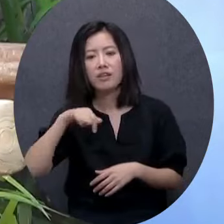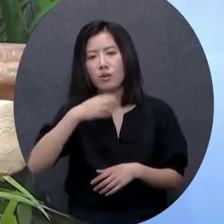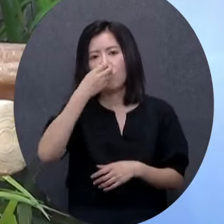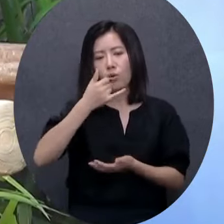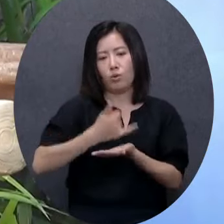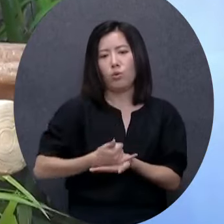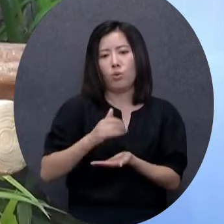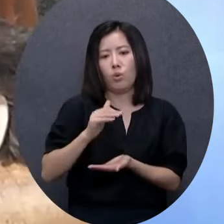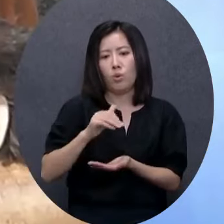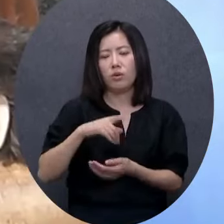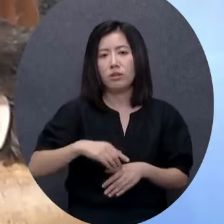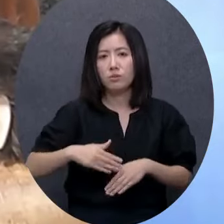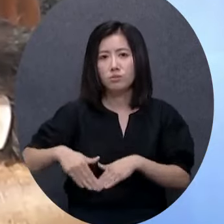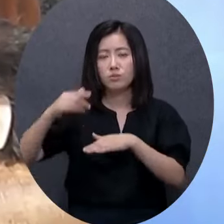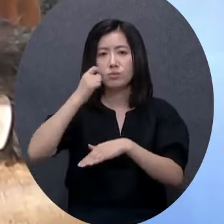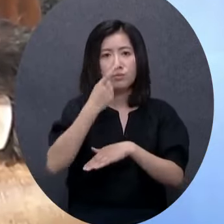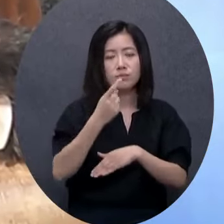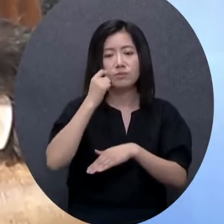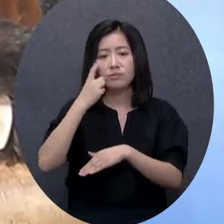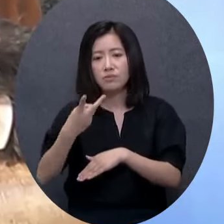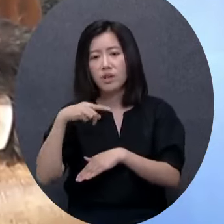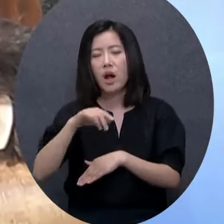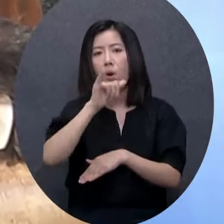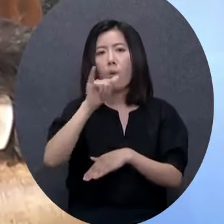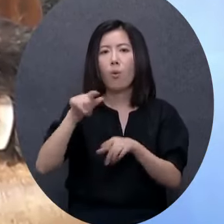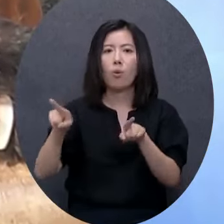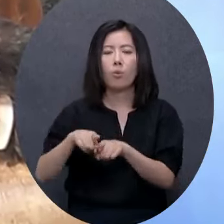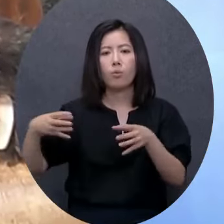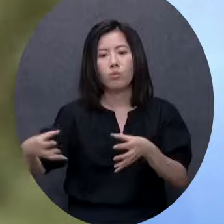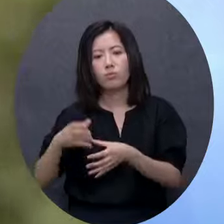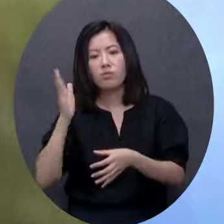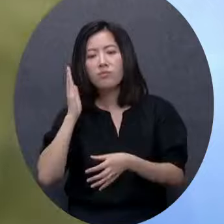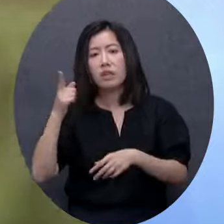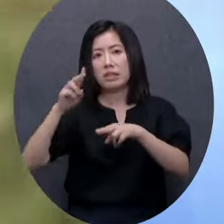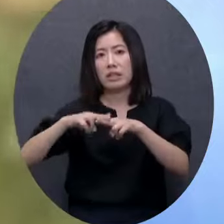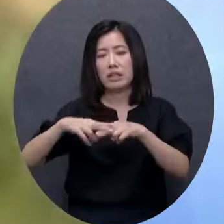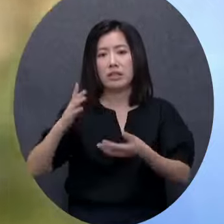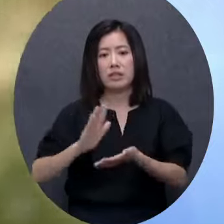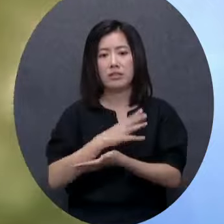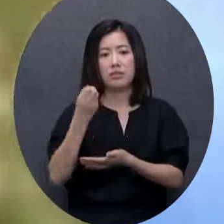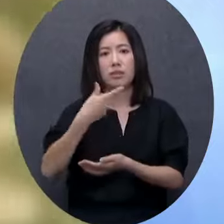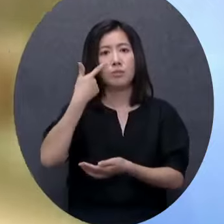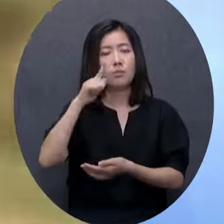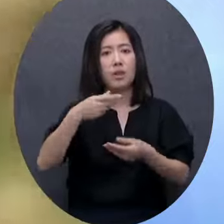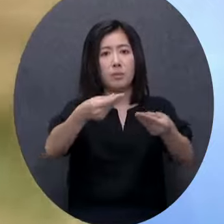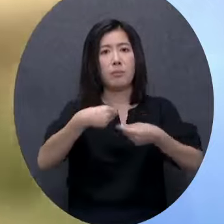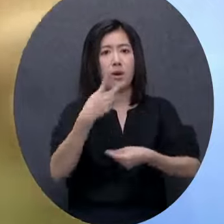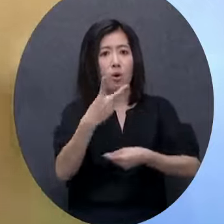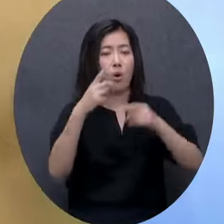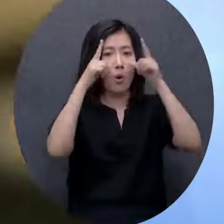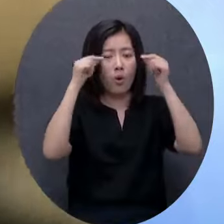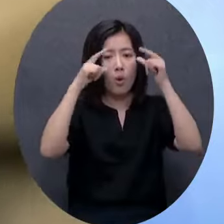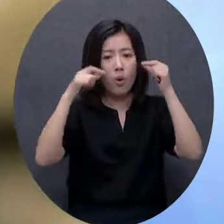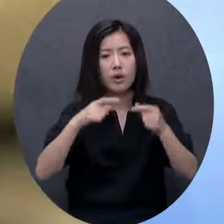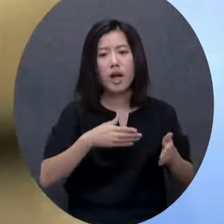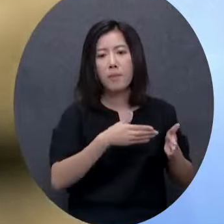港。他們成長的頭兩年會同盈盈居住，至於中央今年再送贈的一對大熊貓就會